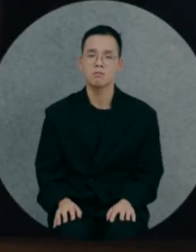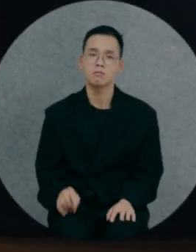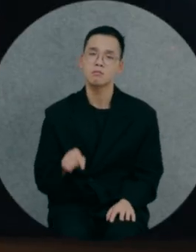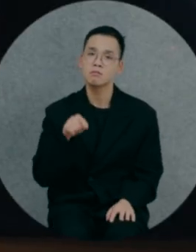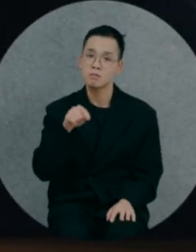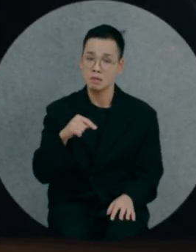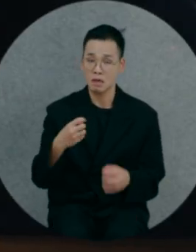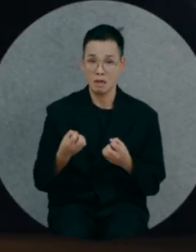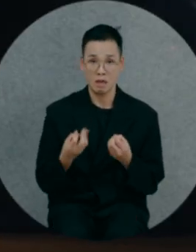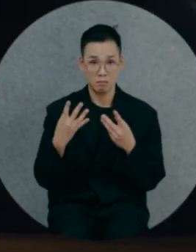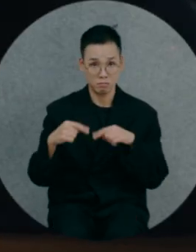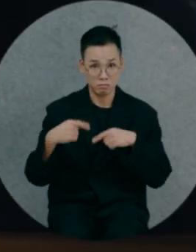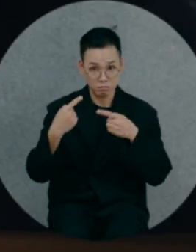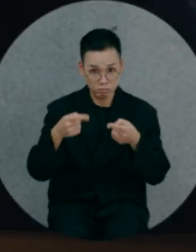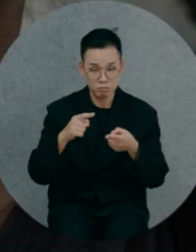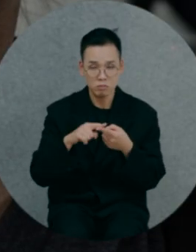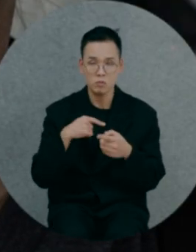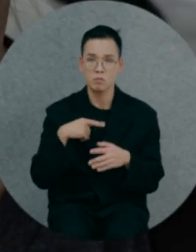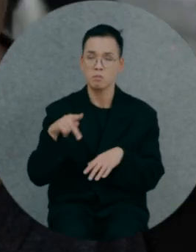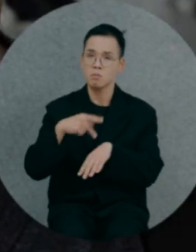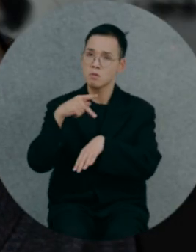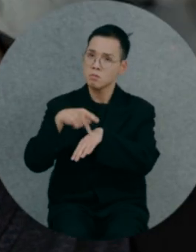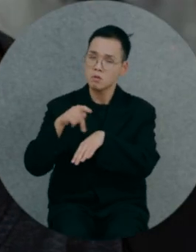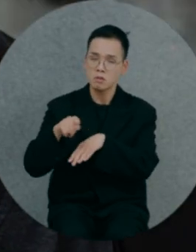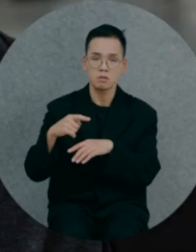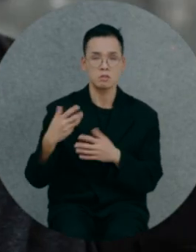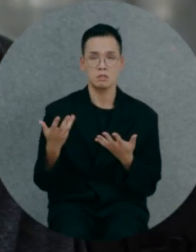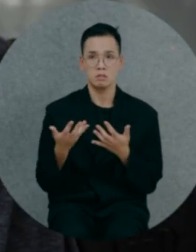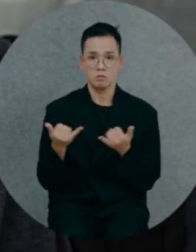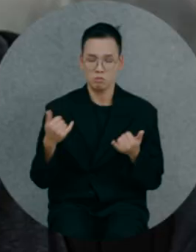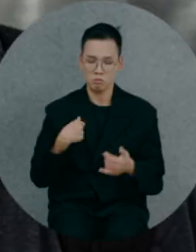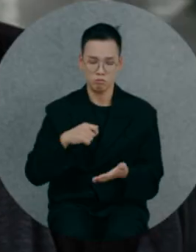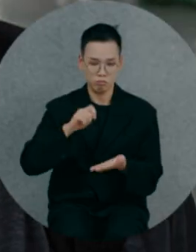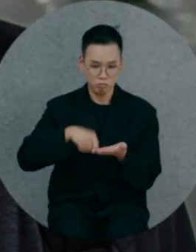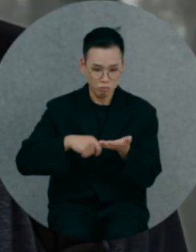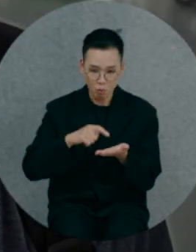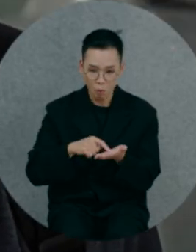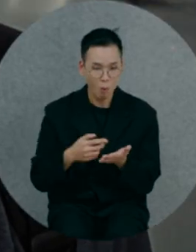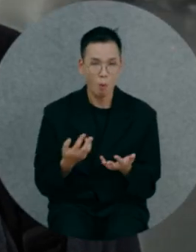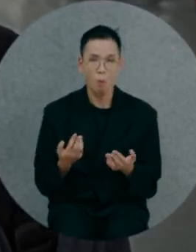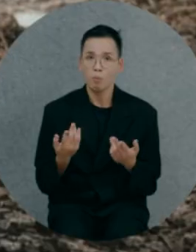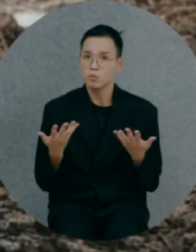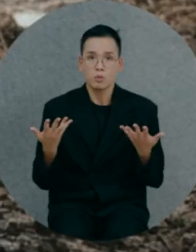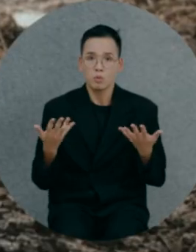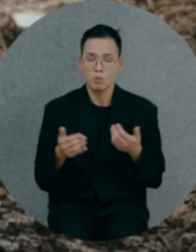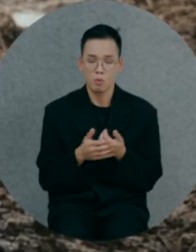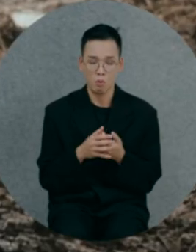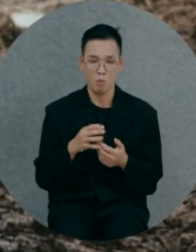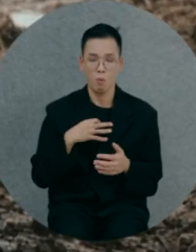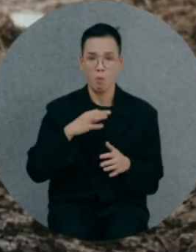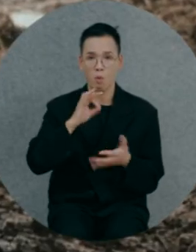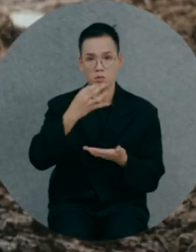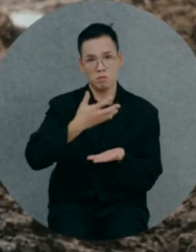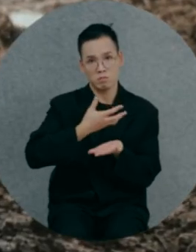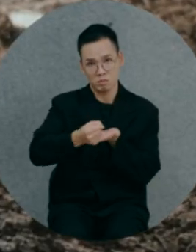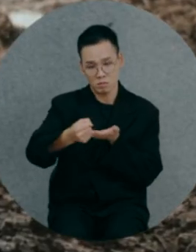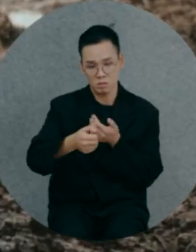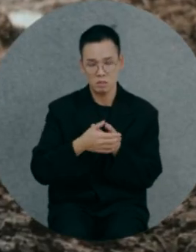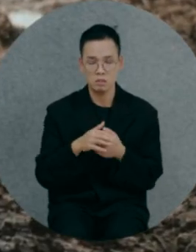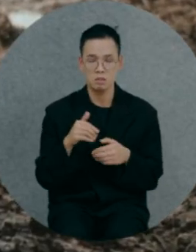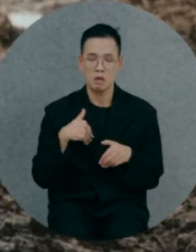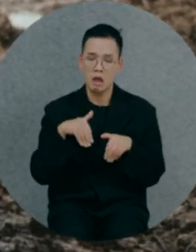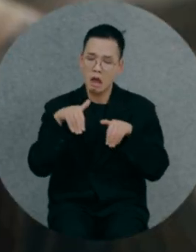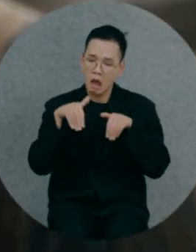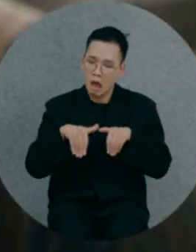근로자 프로그램에 참여한 필리핀 외국인 노동자들은 자신의 여권도 소지하지 못한 채 임금 착취와 인권